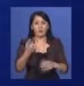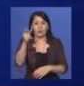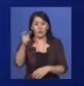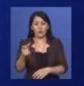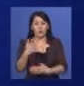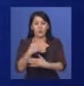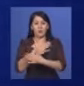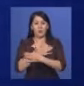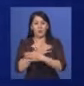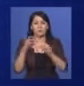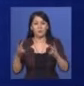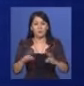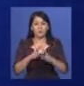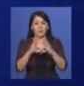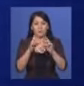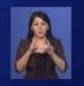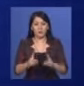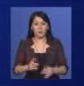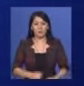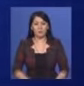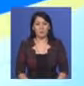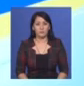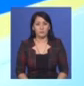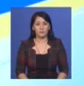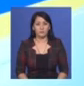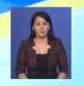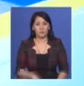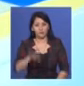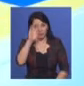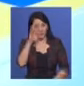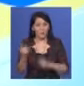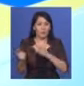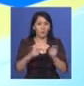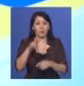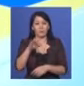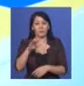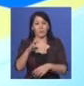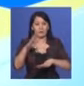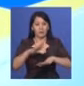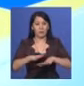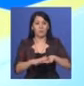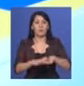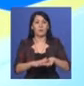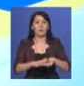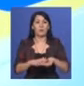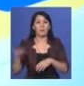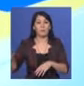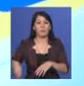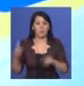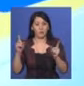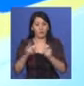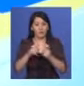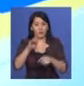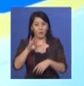табылды, олар тілсіз жаудың құрбандары болды. Мемлекет басшысы Самұрық-Қазына ұлттық әл-ауқат қорының басқарма төрағасын